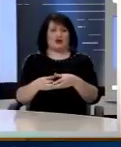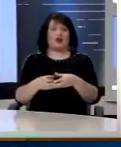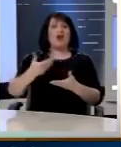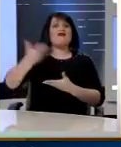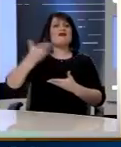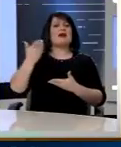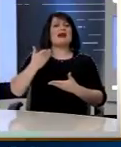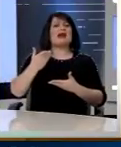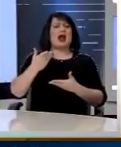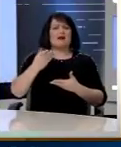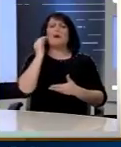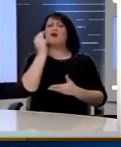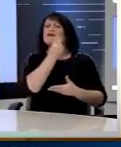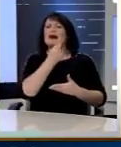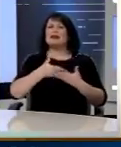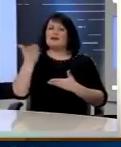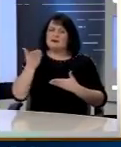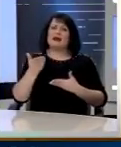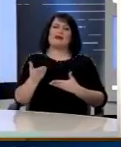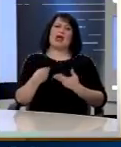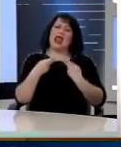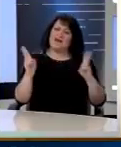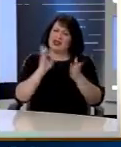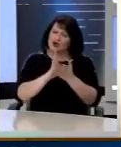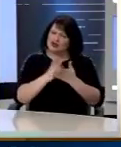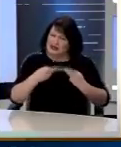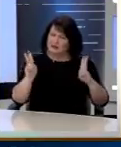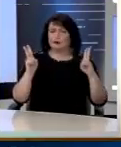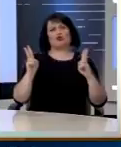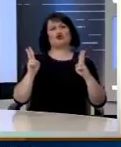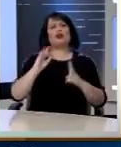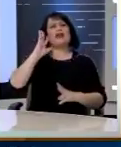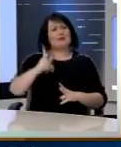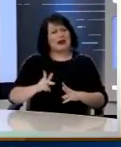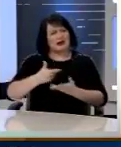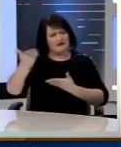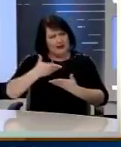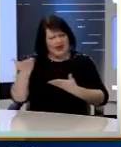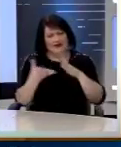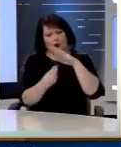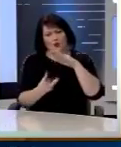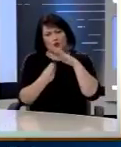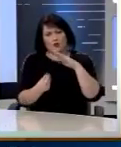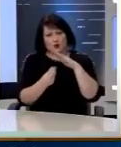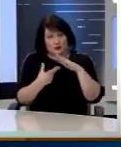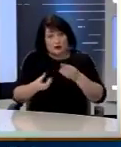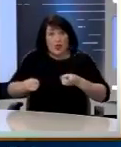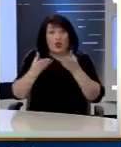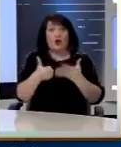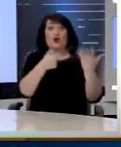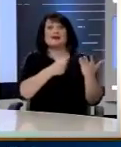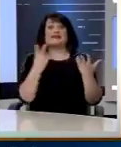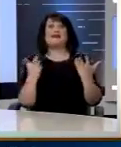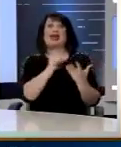δημοσιεύματα της απογευματινής, του ελεύθερου τύπου, της καθημερινής, για το δώρο των